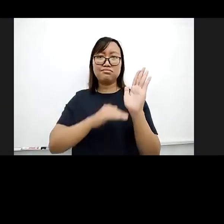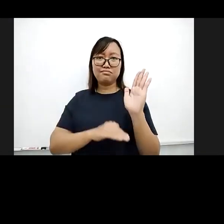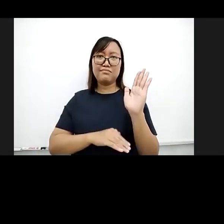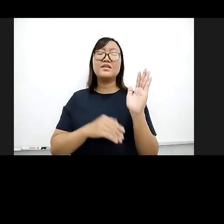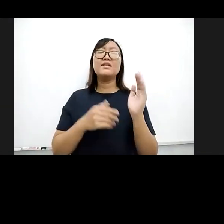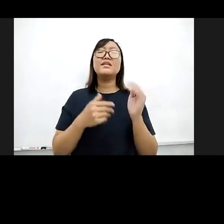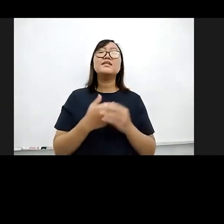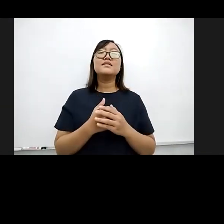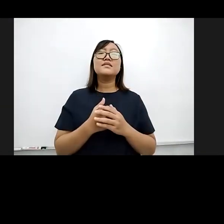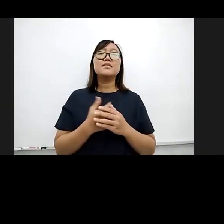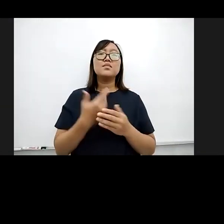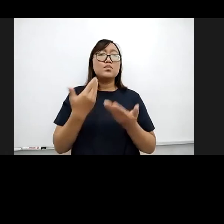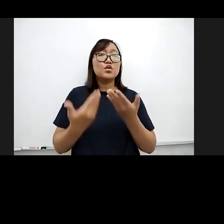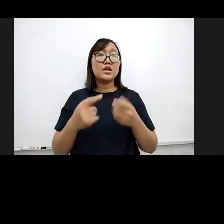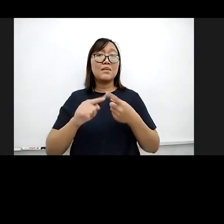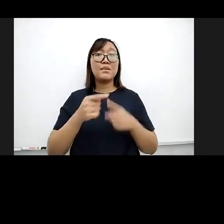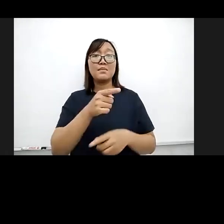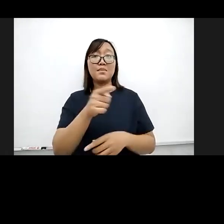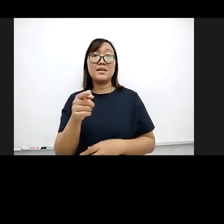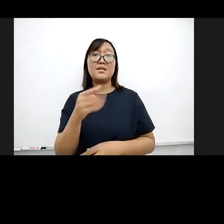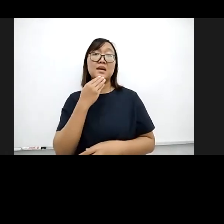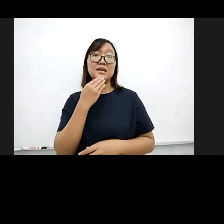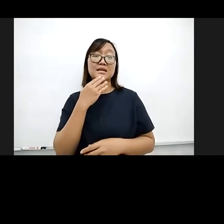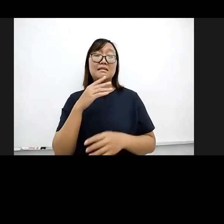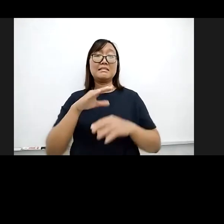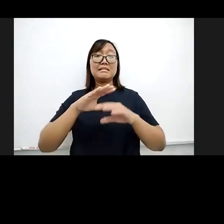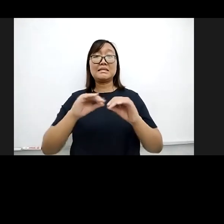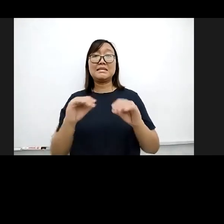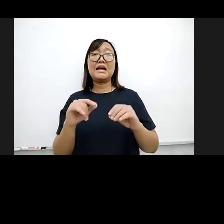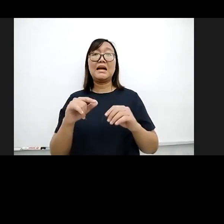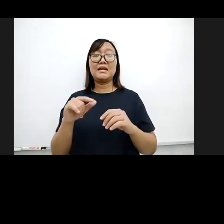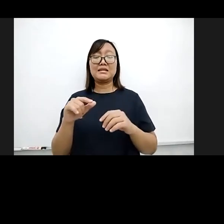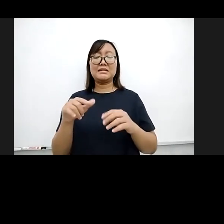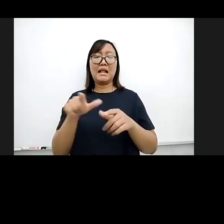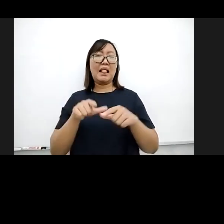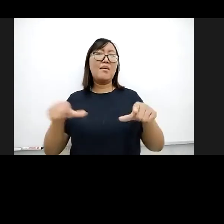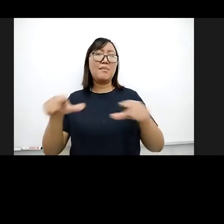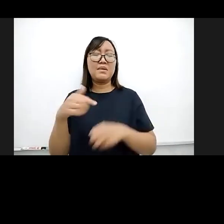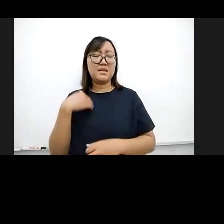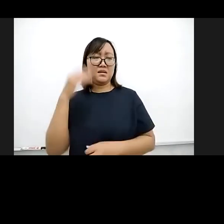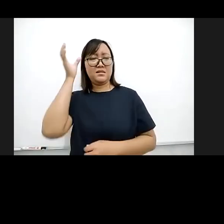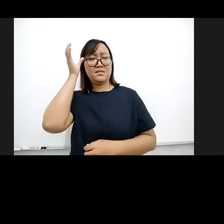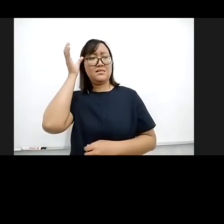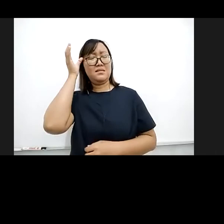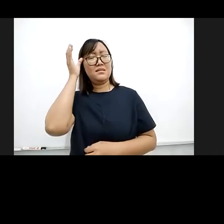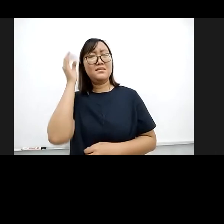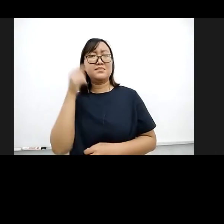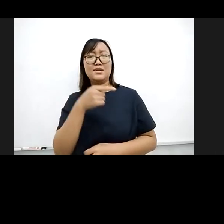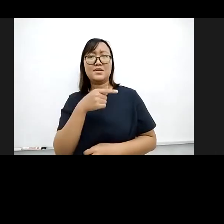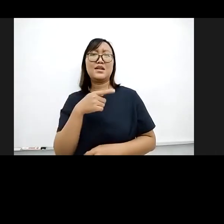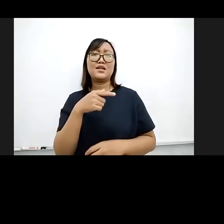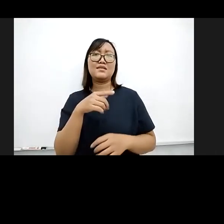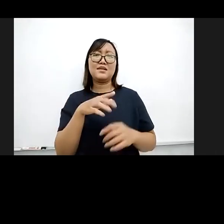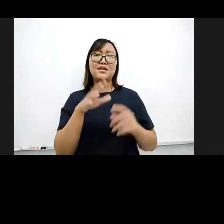teman-teman mungkin yang biasa bekerja dilapangan kadang-kadang tidak where juga tentang hal-hal yang sifatnya polisi